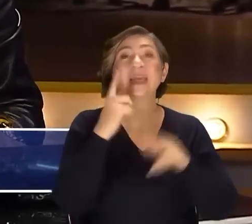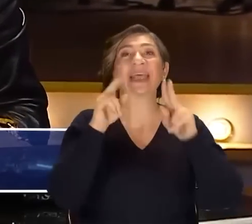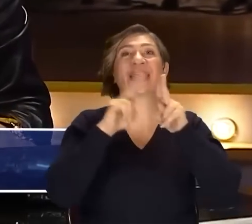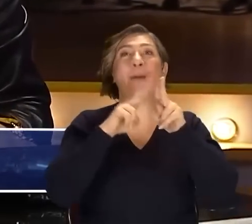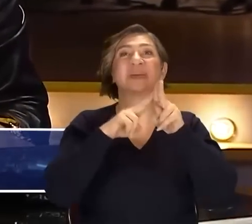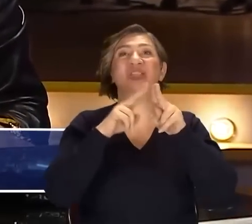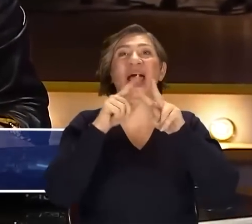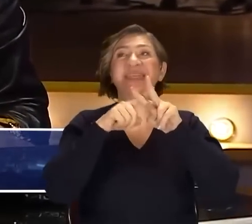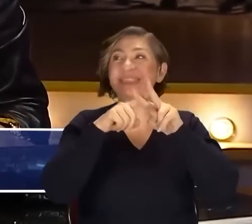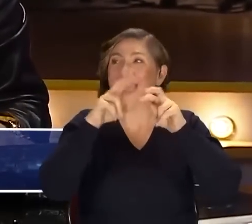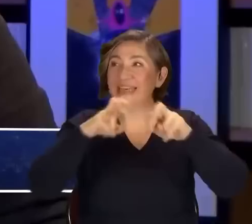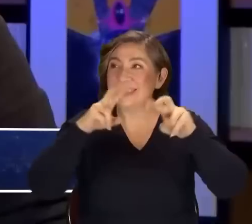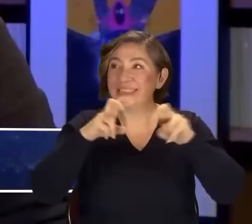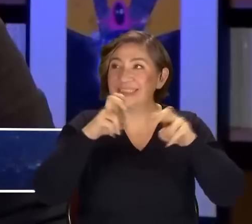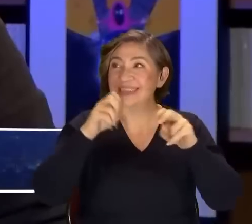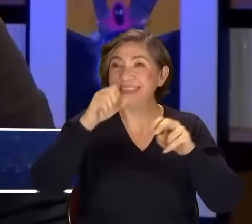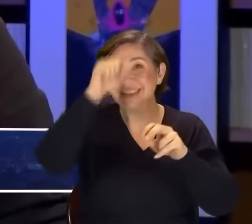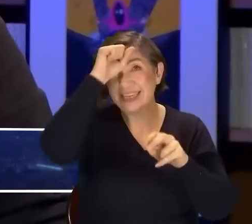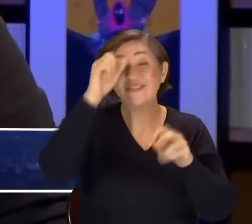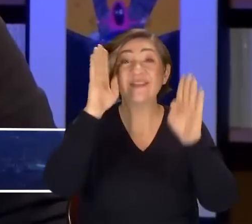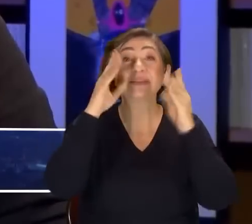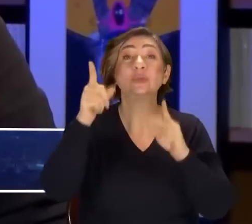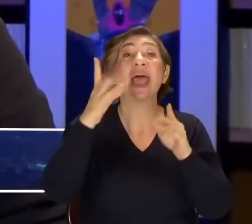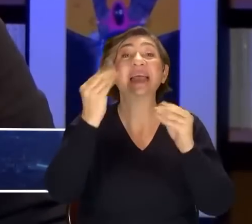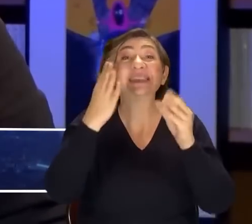Cambridge Analytics bilmem ne falan skandalı da Facebook'un rolü değil.